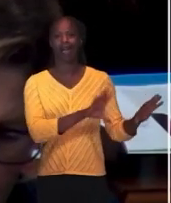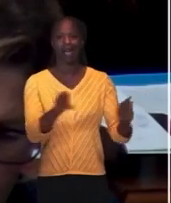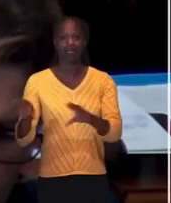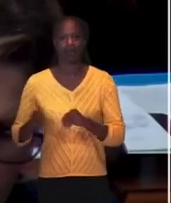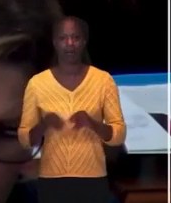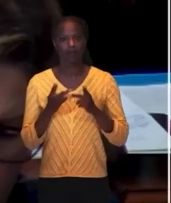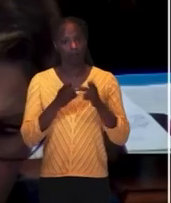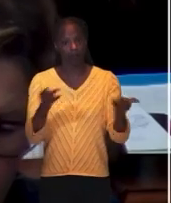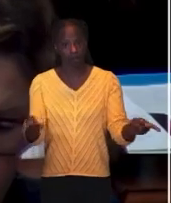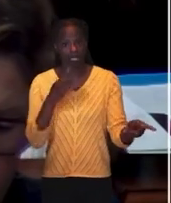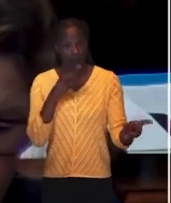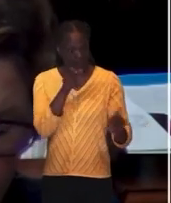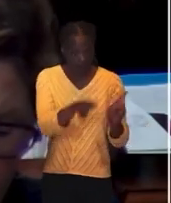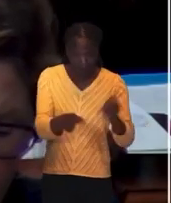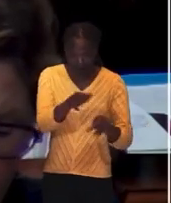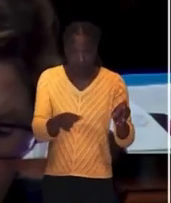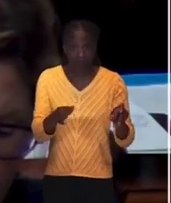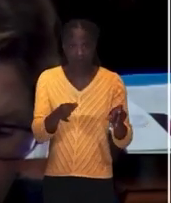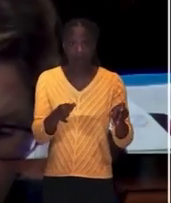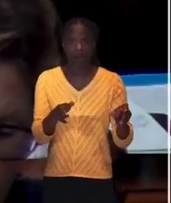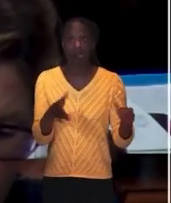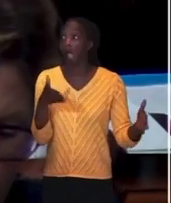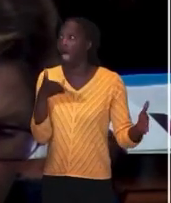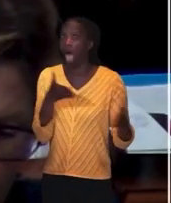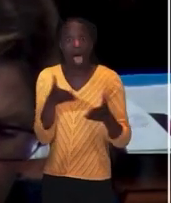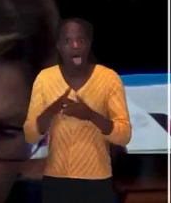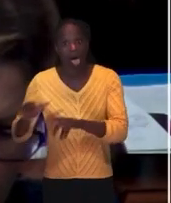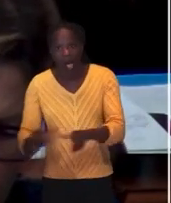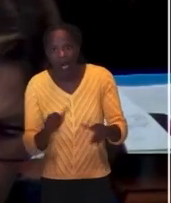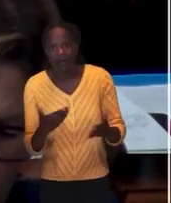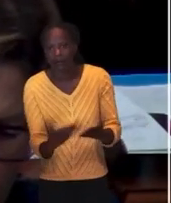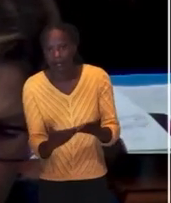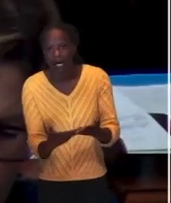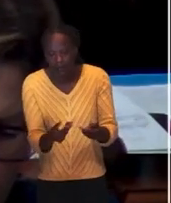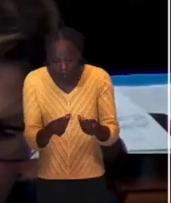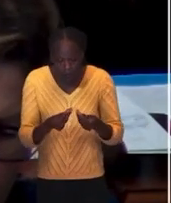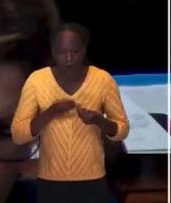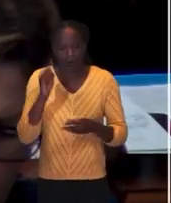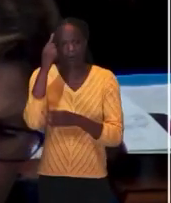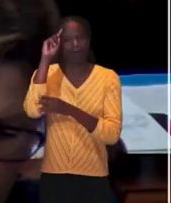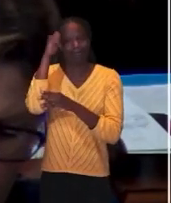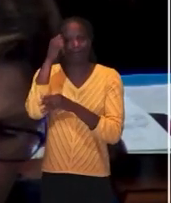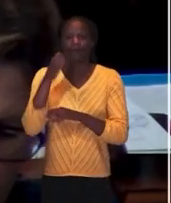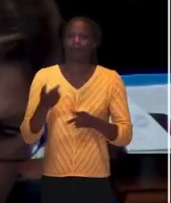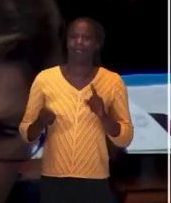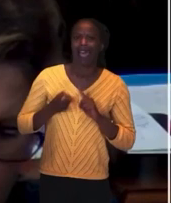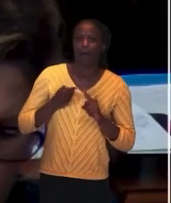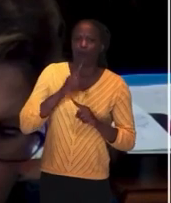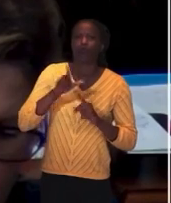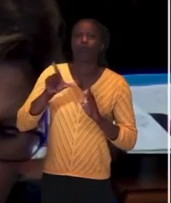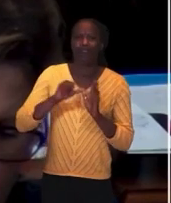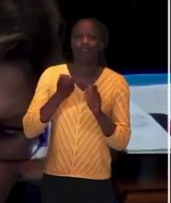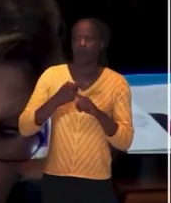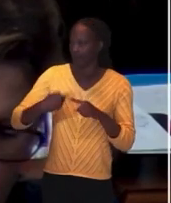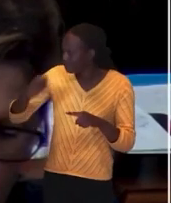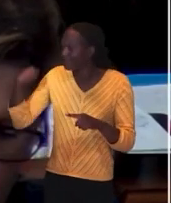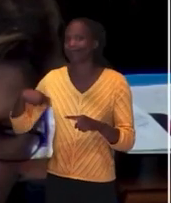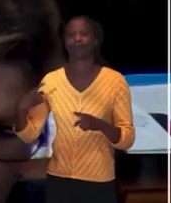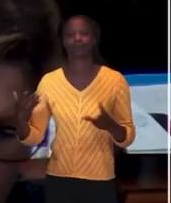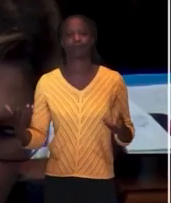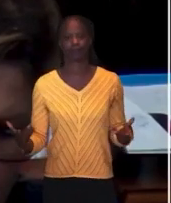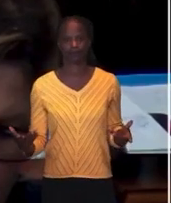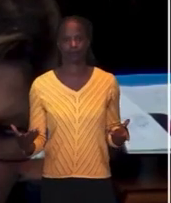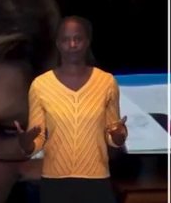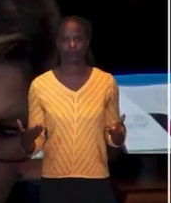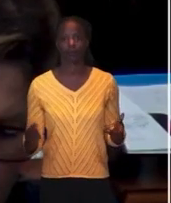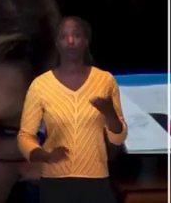l'espace de ceux qui n'en ont pas. Ça a joué un rôle, je crois, clé, déterminant depuis 20 ans à Bordeaux. Je ne saurais pas dire, à